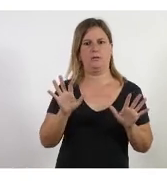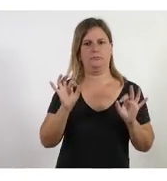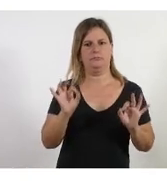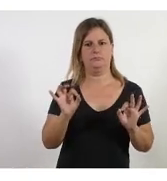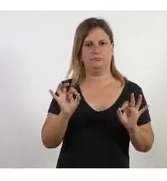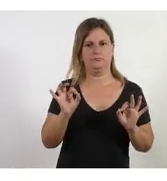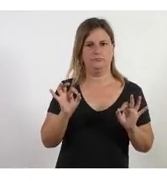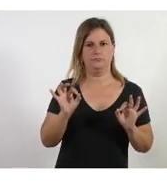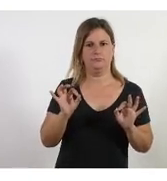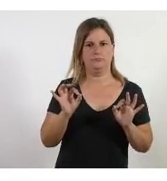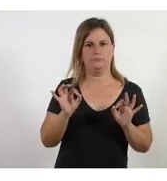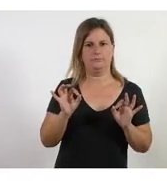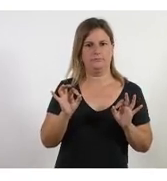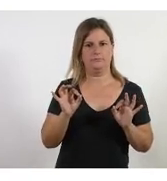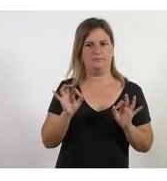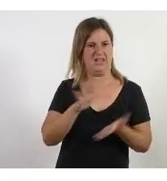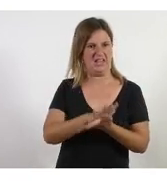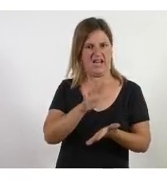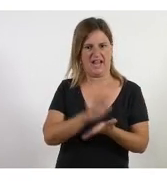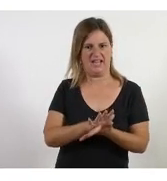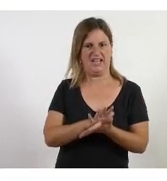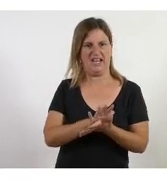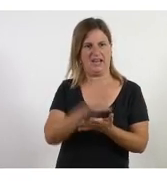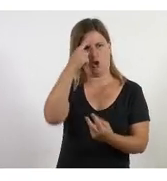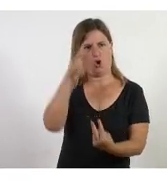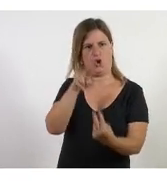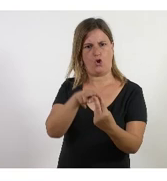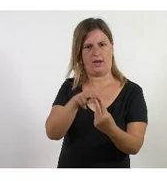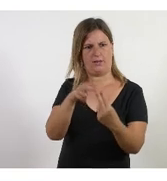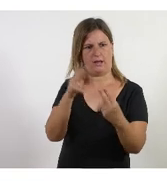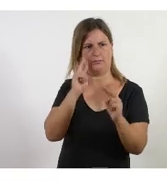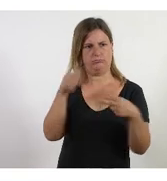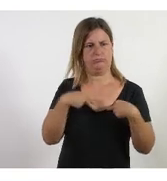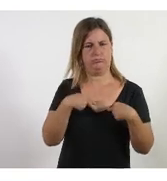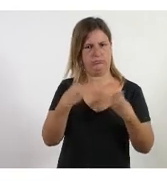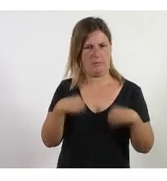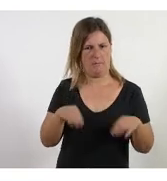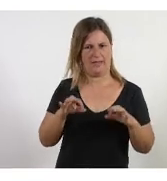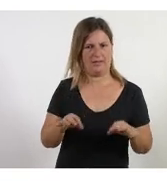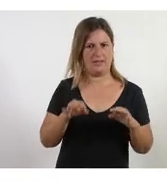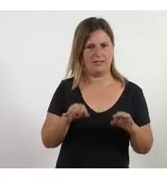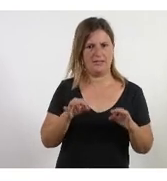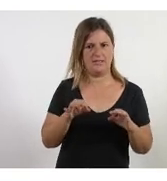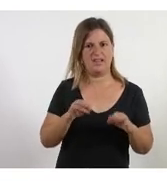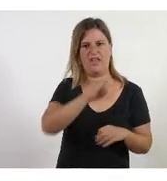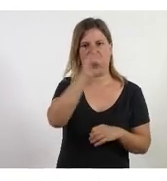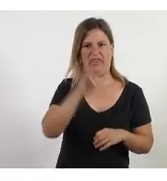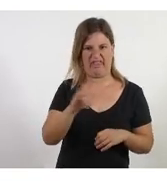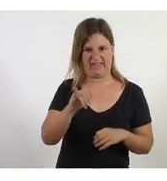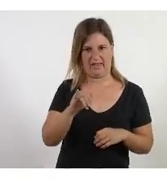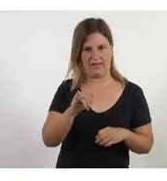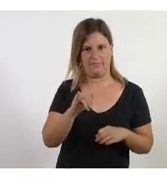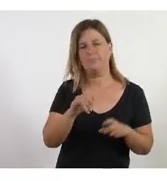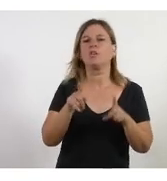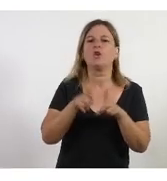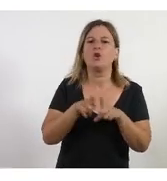Quan estem tranquils, connectats amb nosaltres mateixes o mateixos, estem en theta. És com estan,